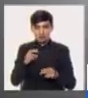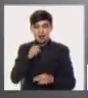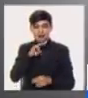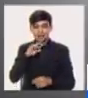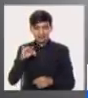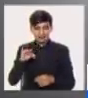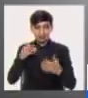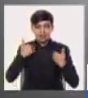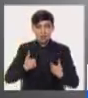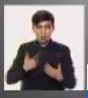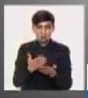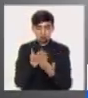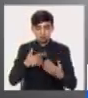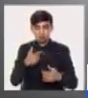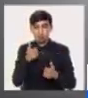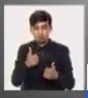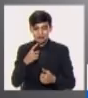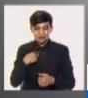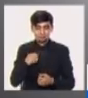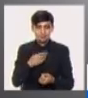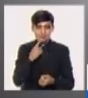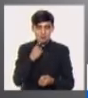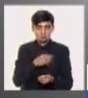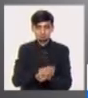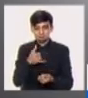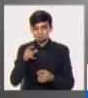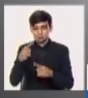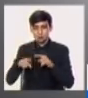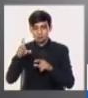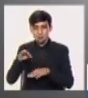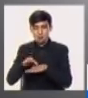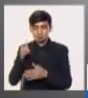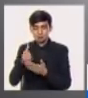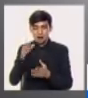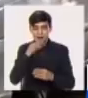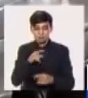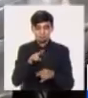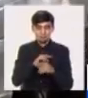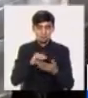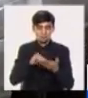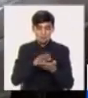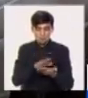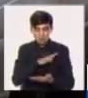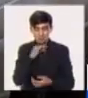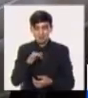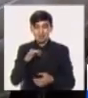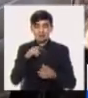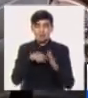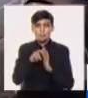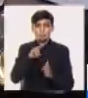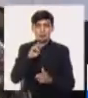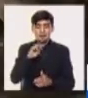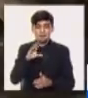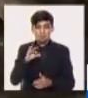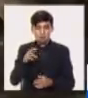болды. Ол жақсы. Енді донор болалам деп қалжыңдапты. Вирус міндетті түрде пневмонияға апарады. Уласқынса, өліп кетуі